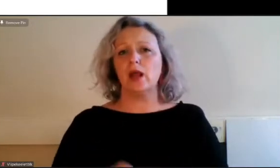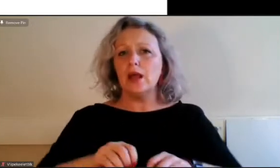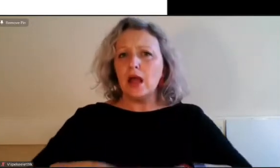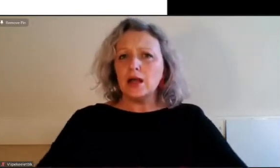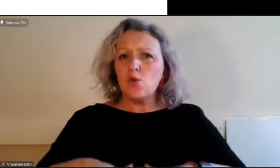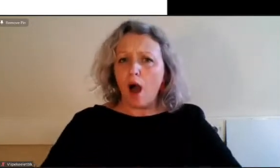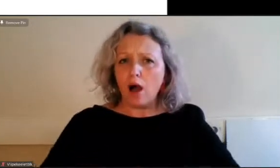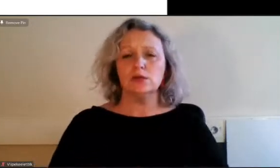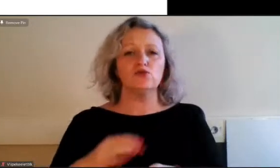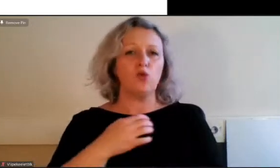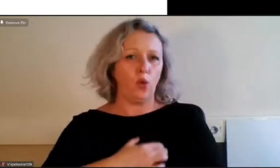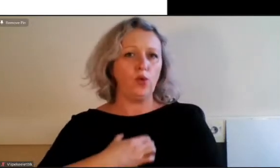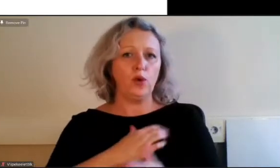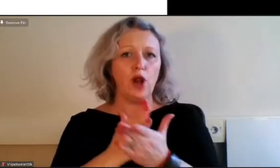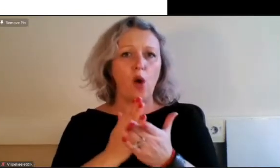teada.